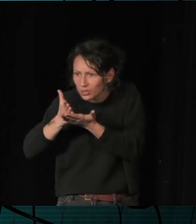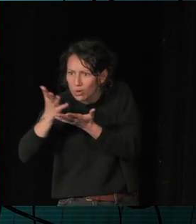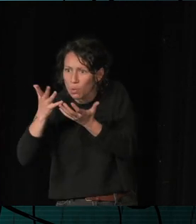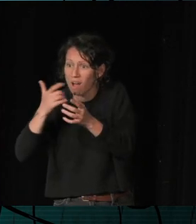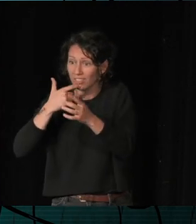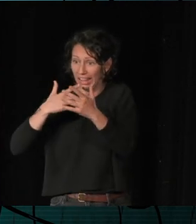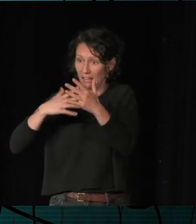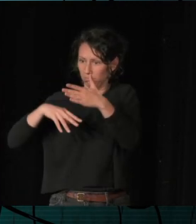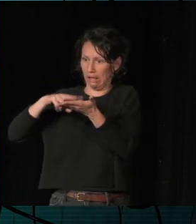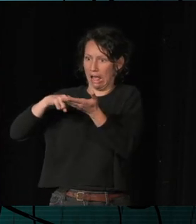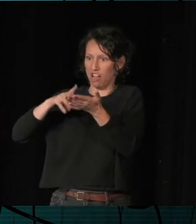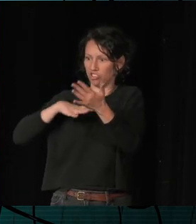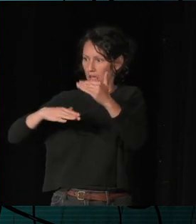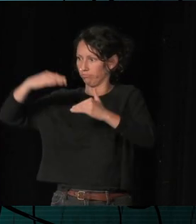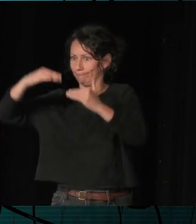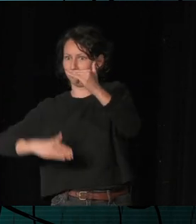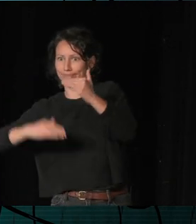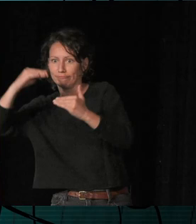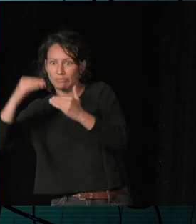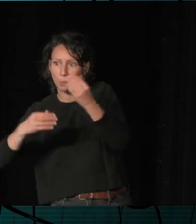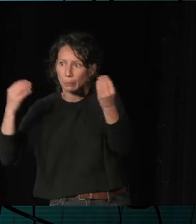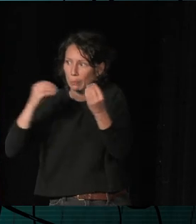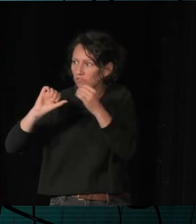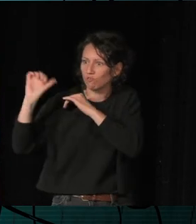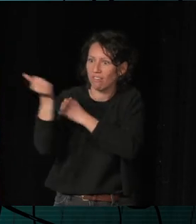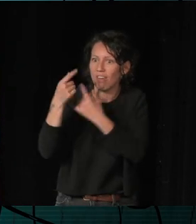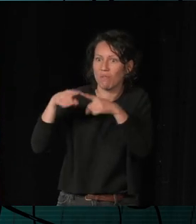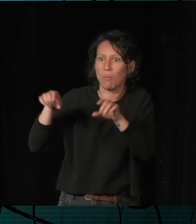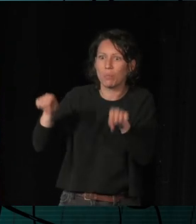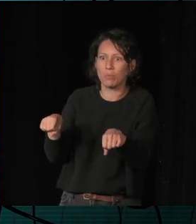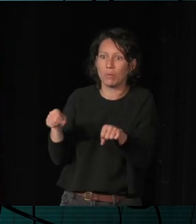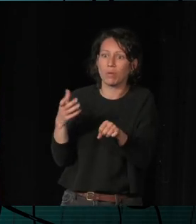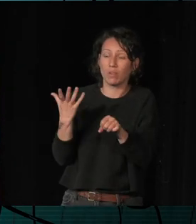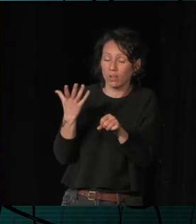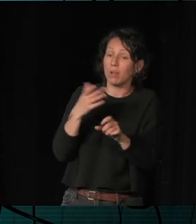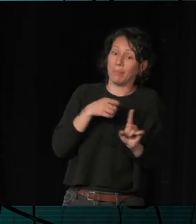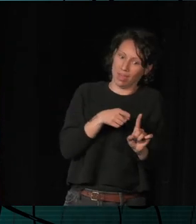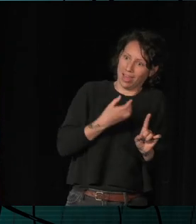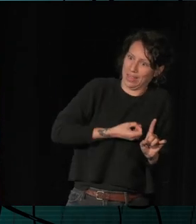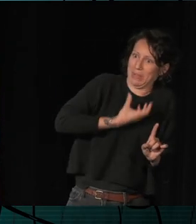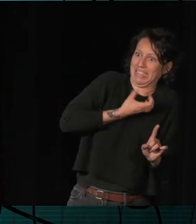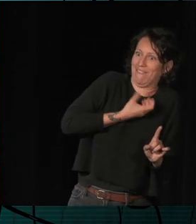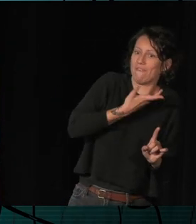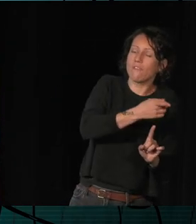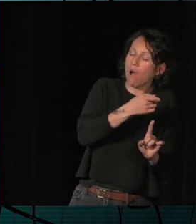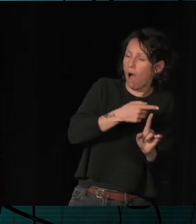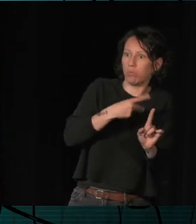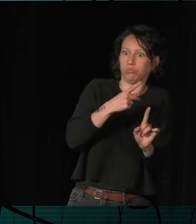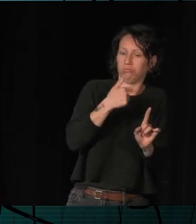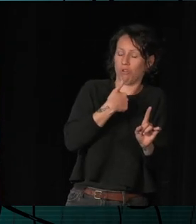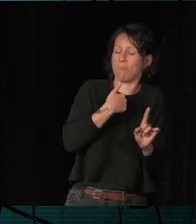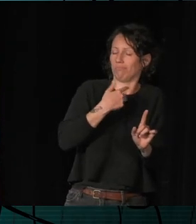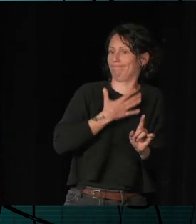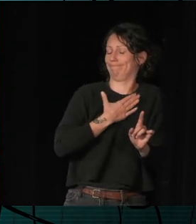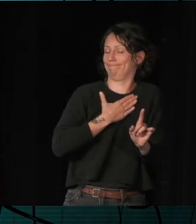s'arrête. Alors que voilà, l'expression jeu expressif, à titre personnel, me parle beaucoup plus parce qu'on comprend bien cette